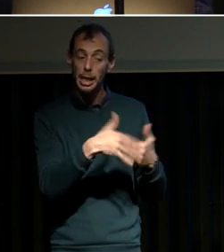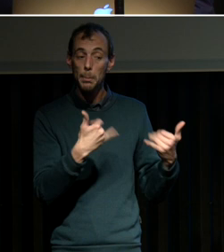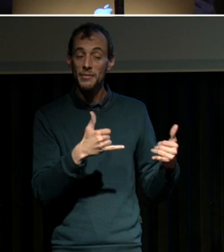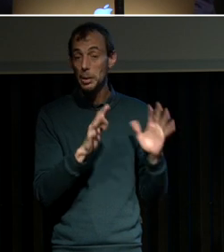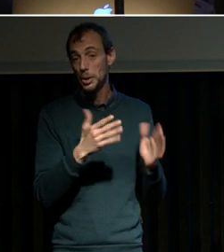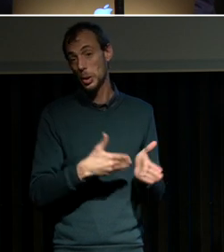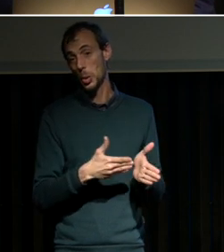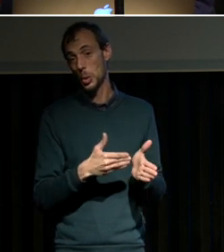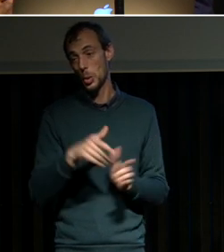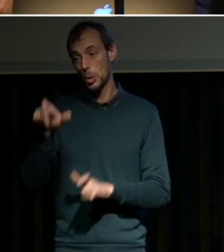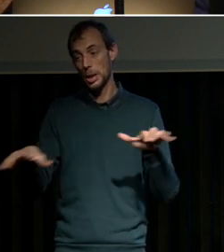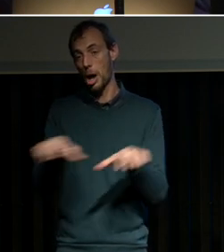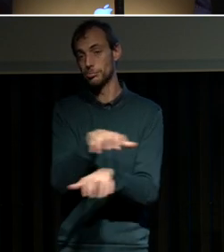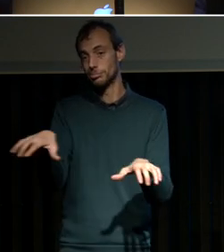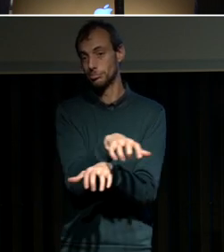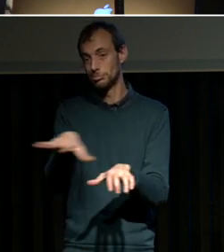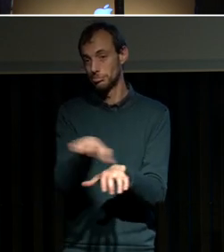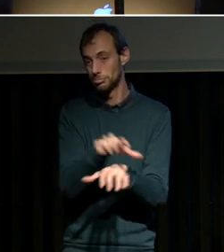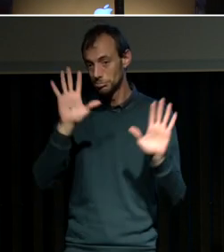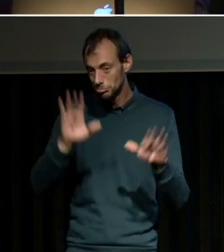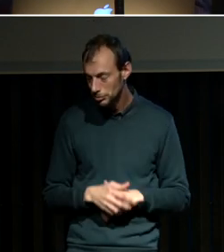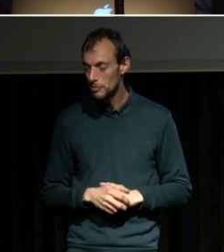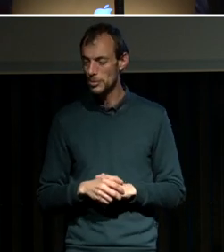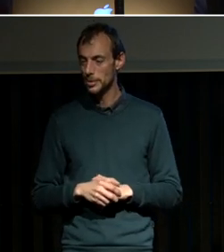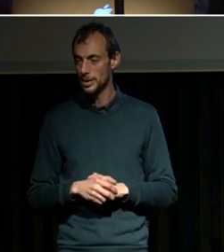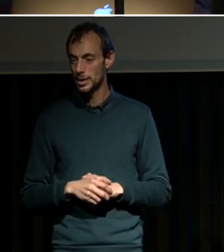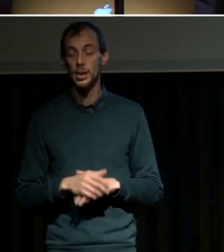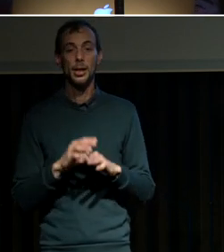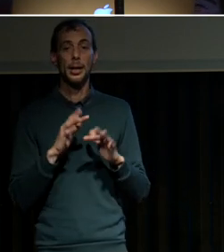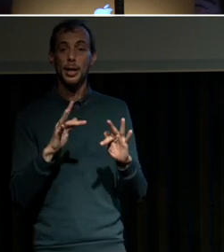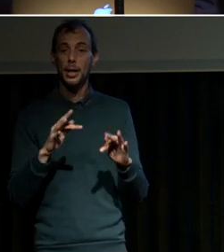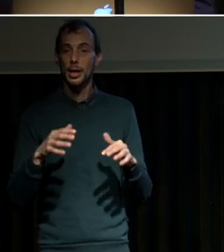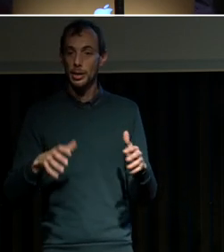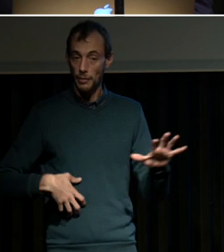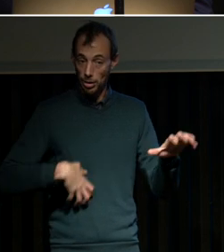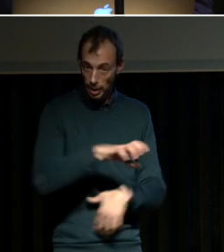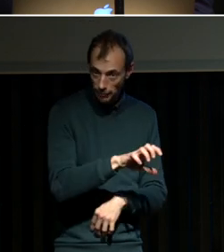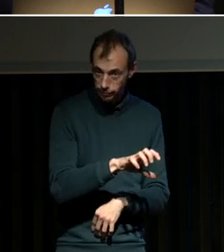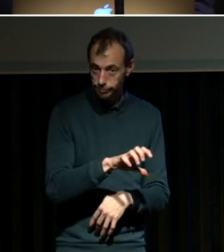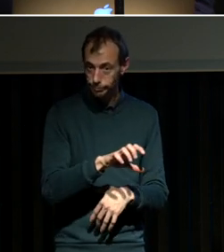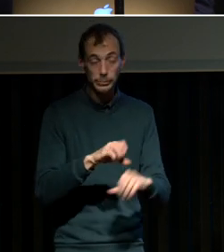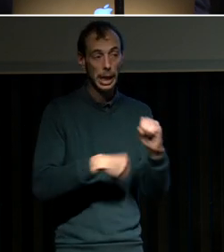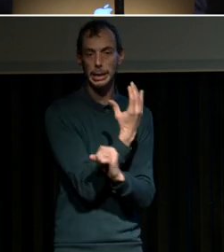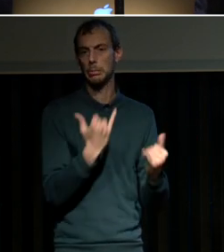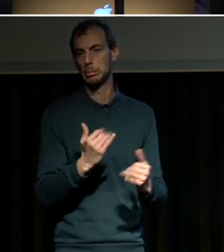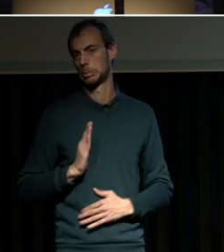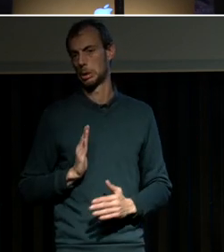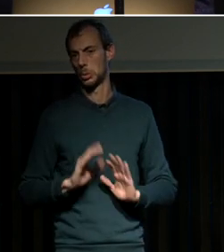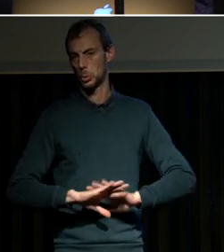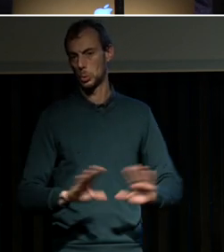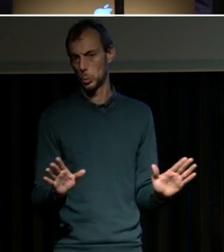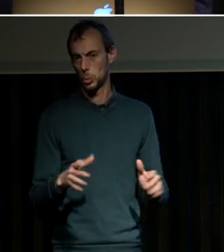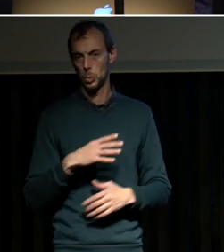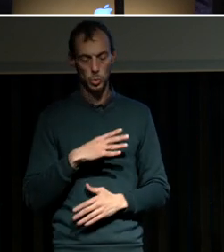l'année. En termes de greffes, en Aquitaine, il n'y a que le CHU de Bordeaux qui fait des greffes. On a fait à peu près 160 transplantations